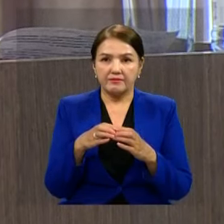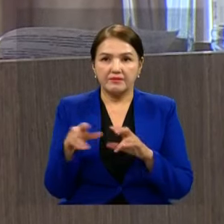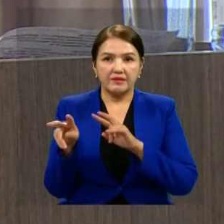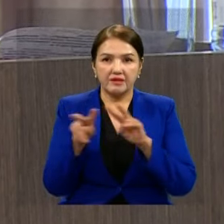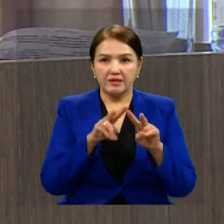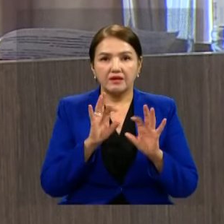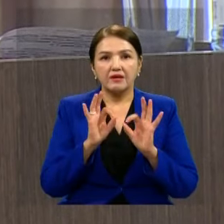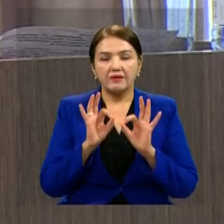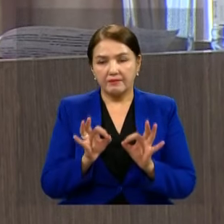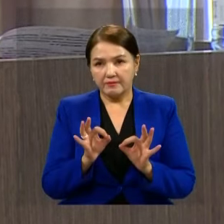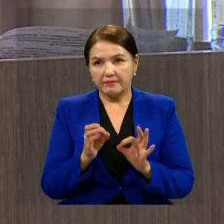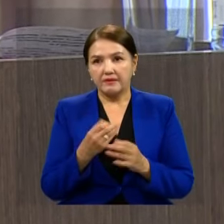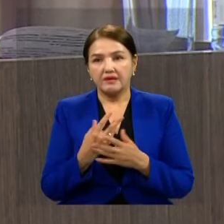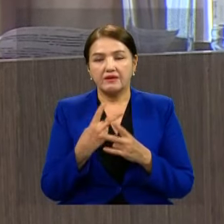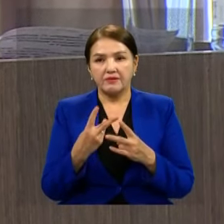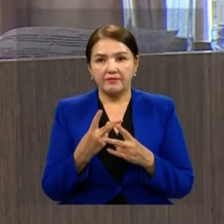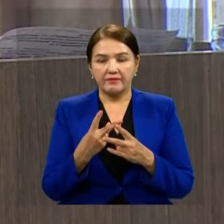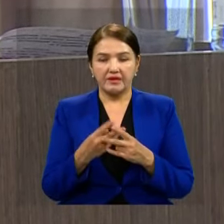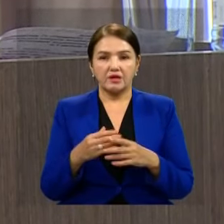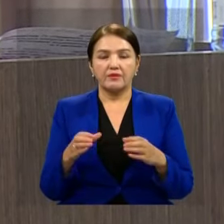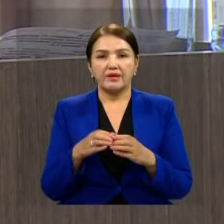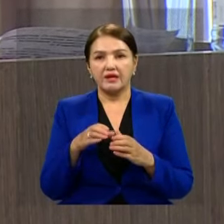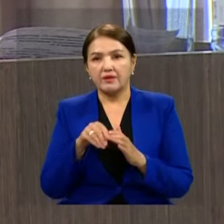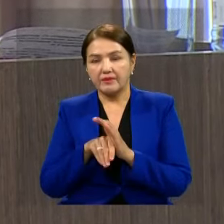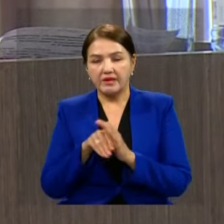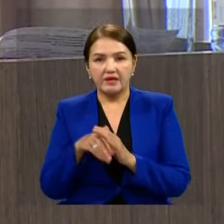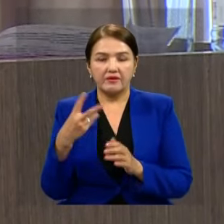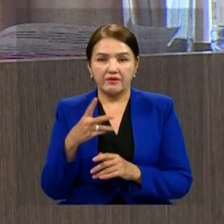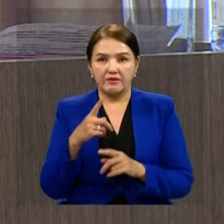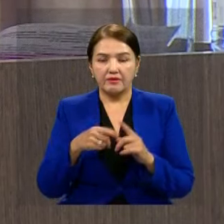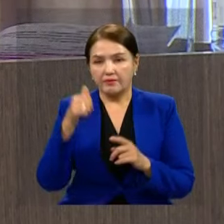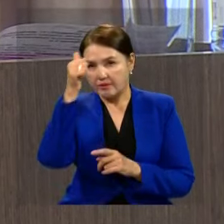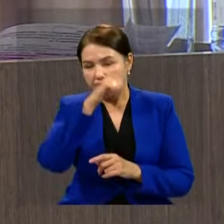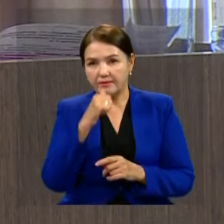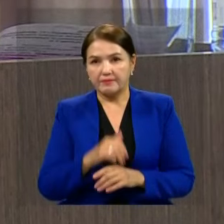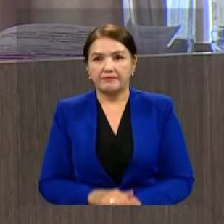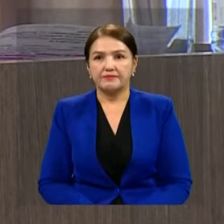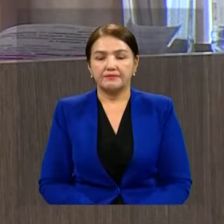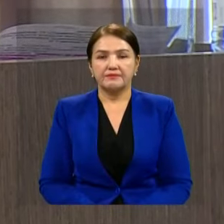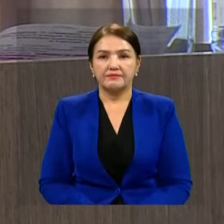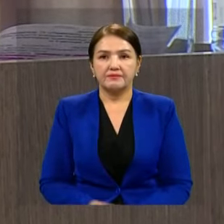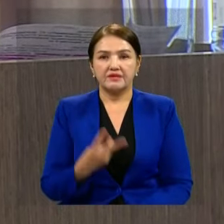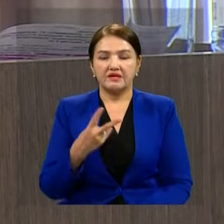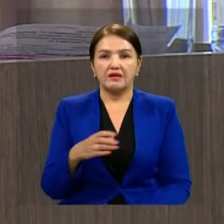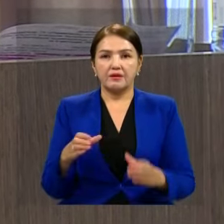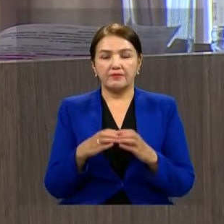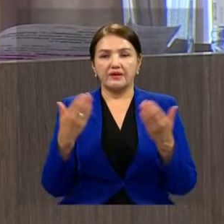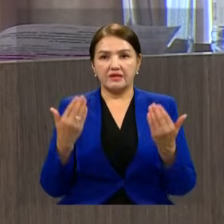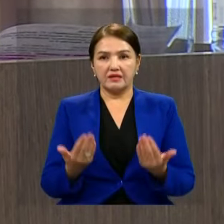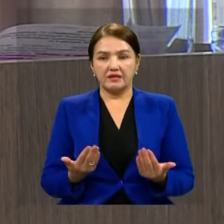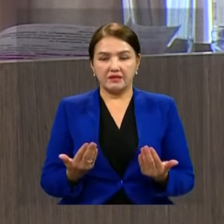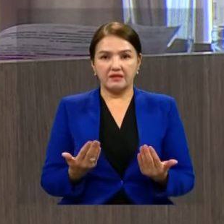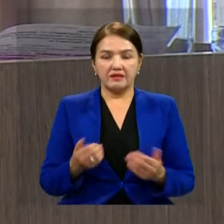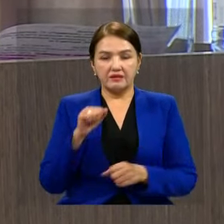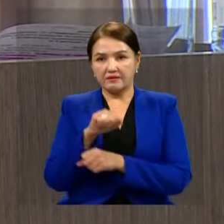наблюдается положительная динамика, намечается ввод объекта в эксплуатацию на второе полугодие. 2 объекта на сегодняшний